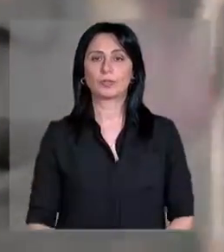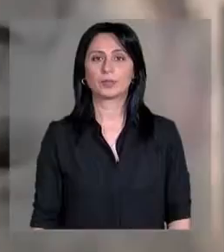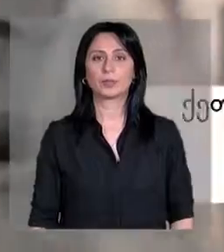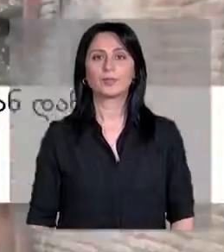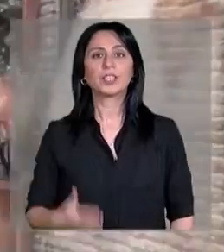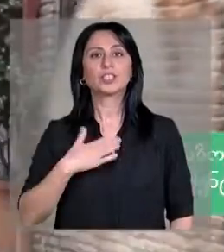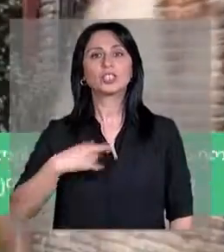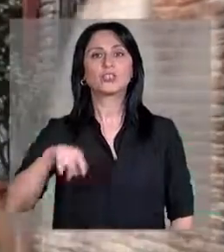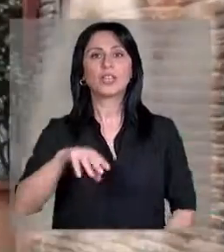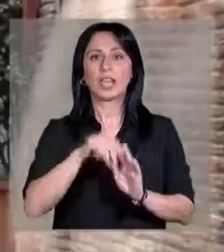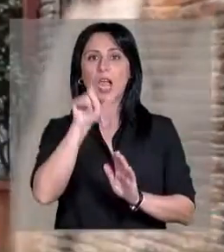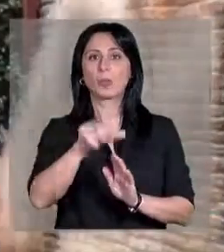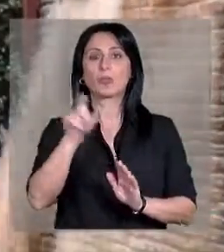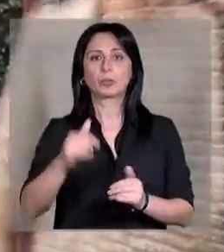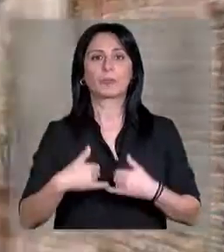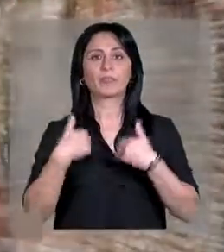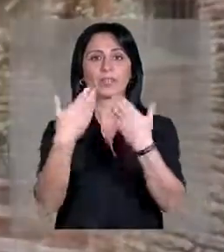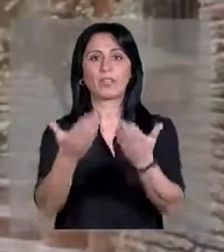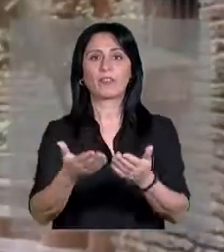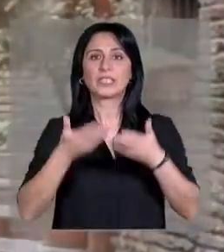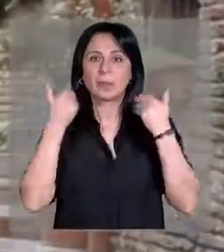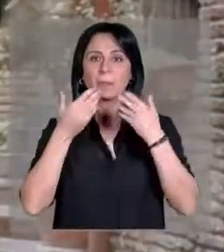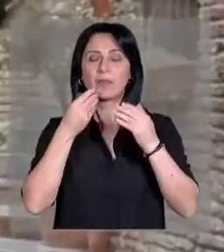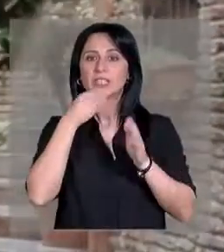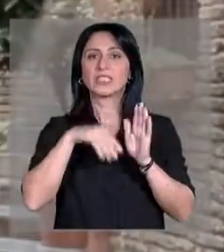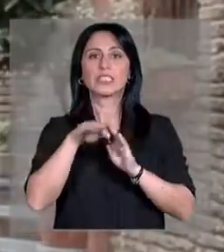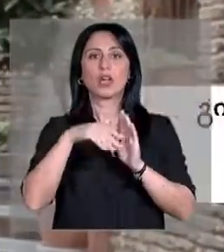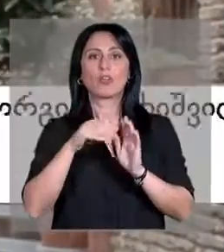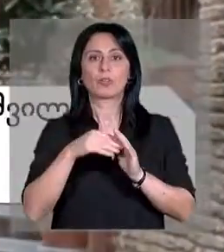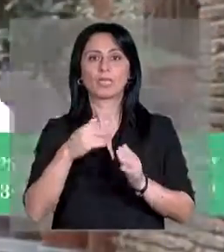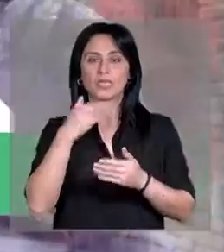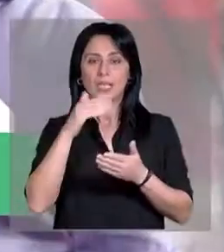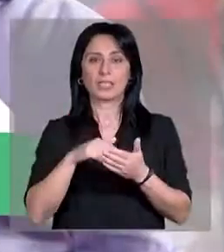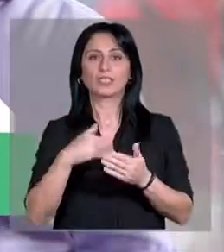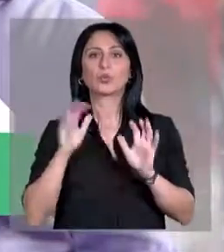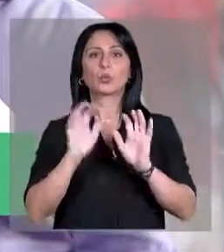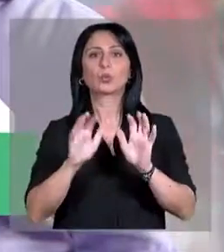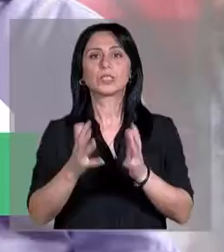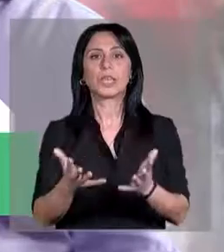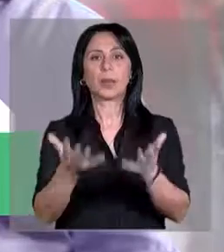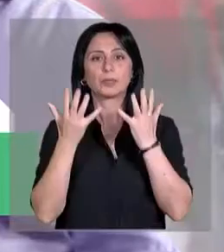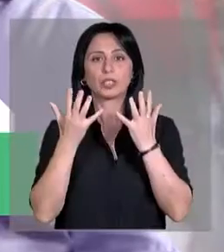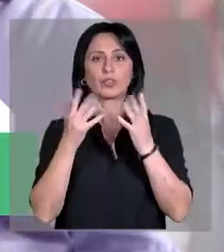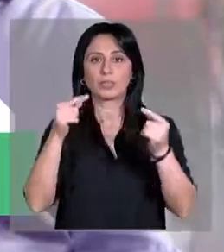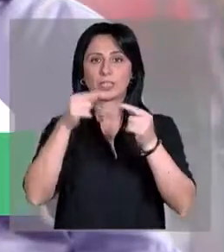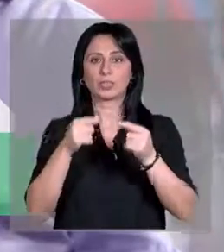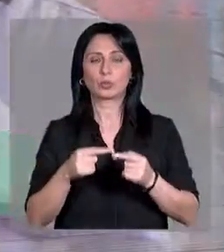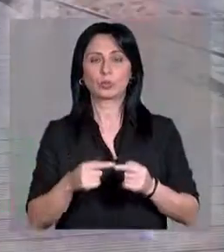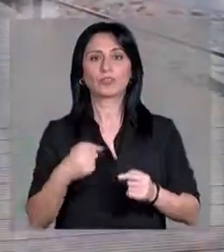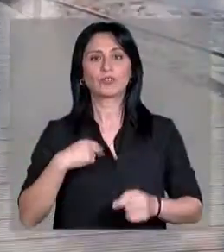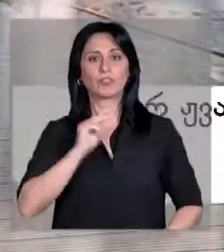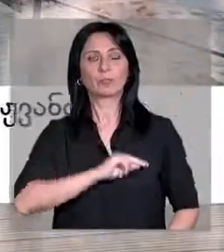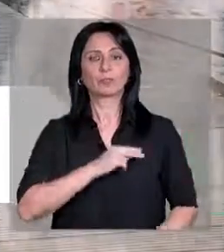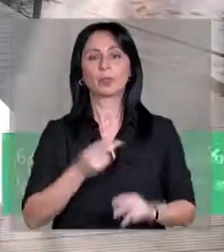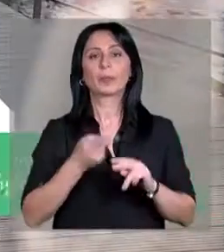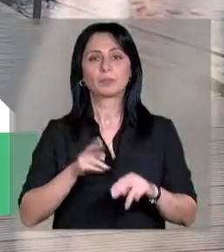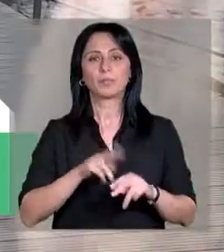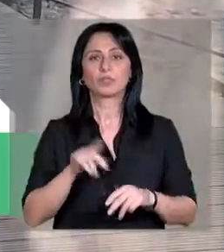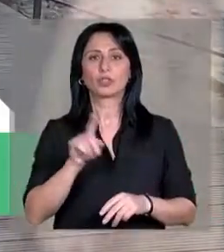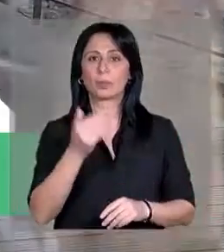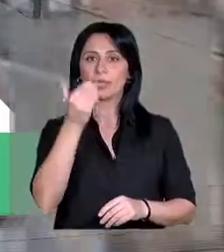უზენაესობას. ჩვენ ამომრჩევლებს თავაზობთ მარტივ და საუკეთესო სერვისებს. ჩვენ უზრუნველყოფთ გამჭვირვალობას და სიზუსტეს. ჩვენ